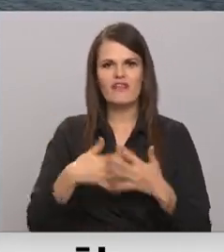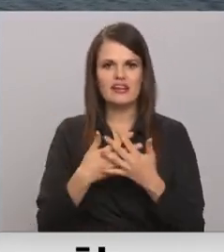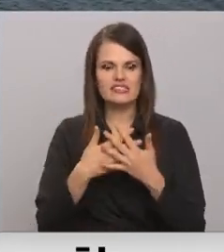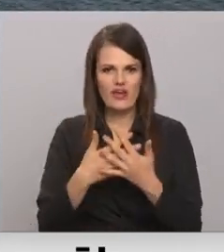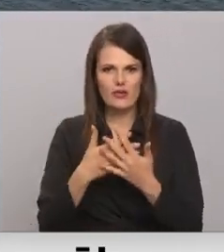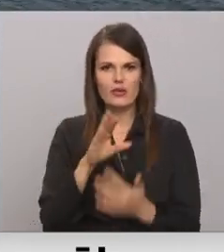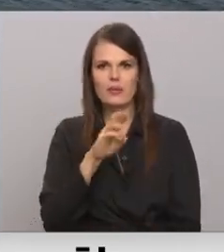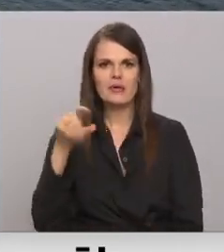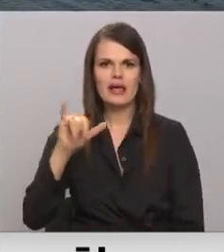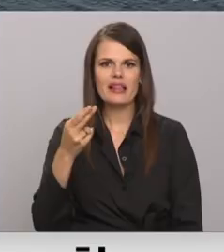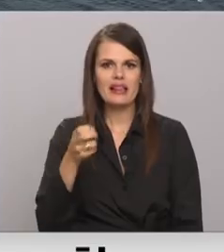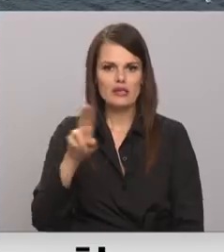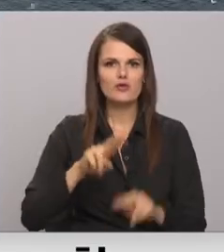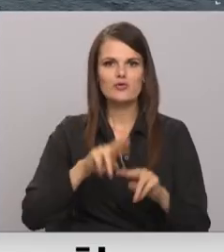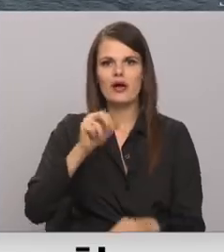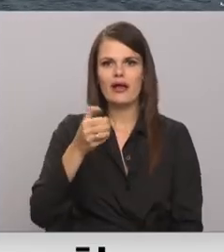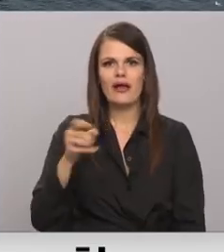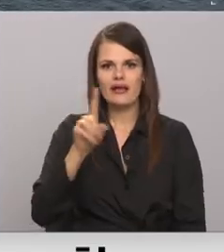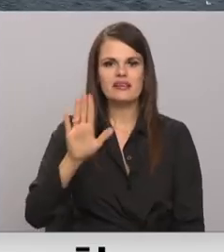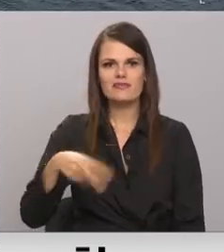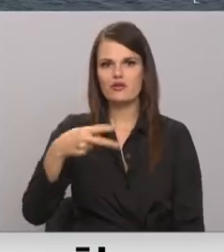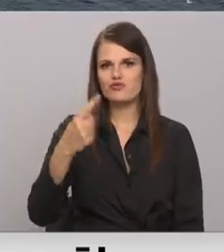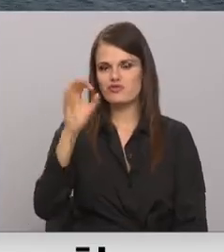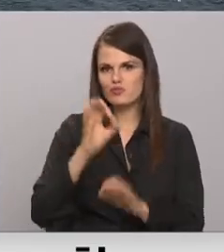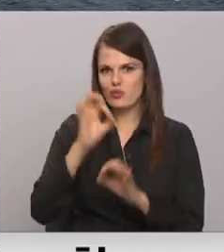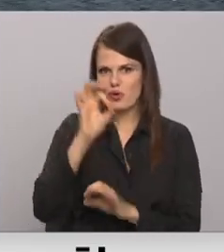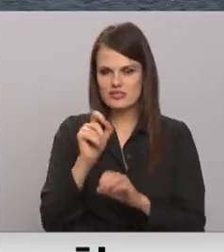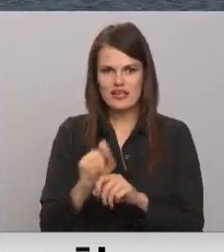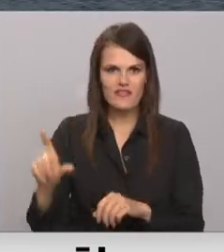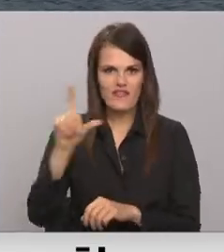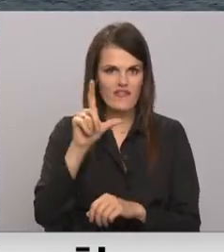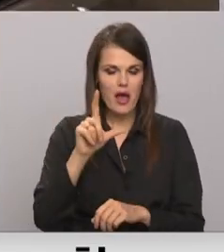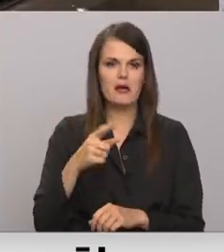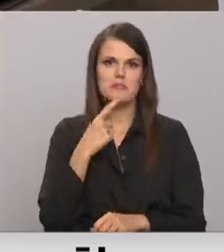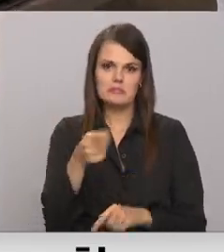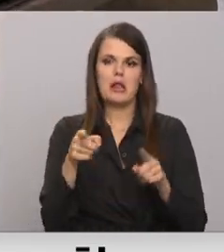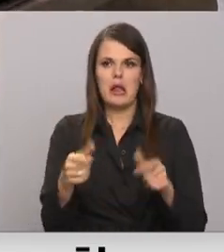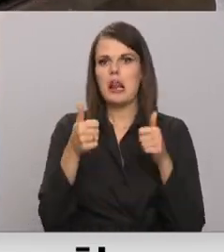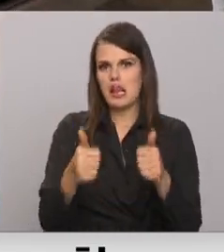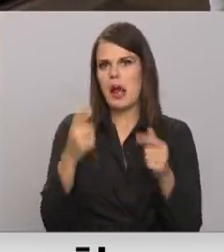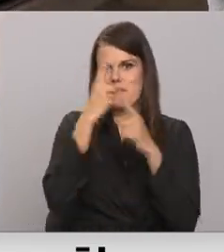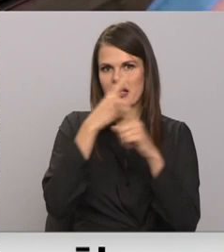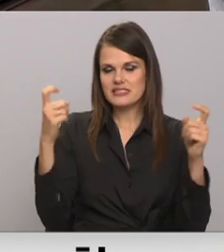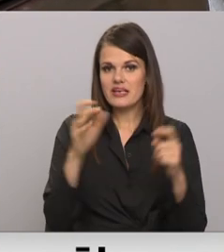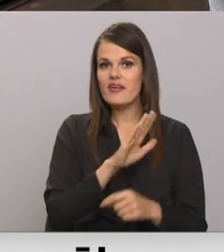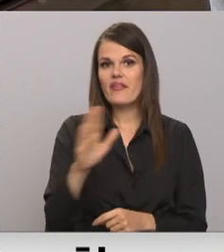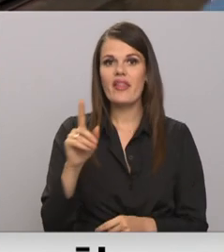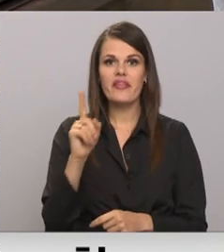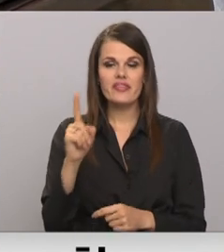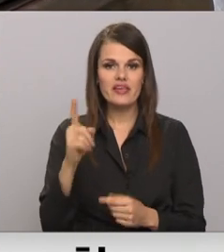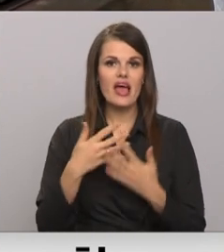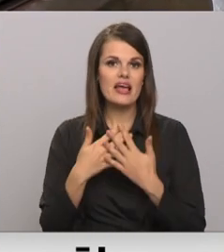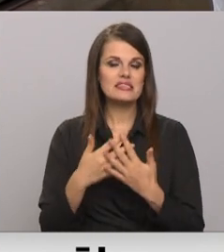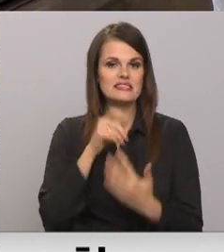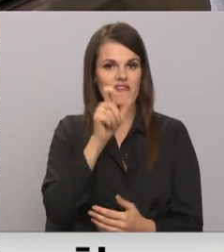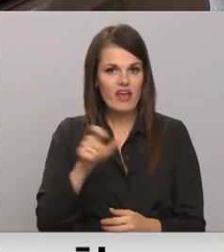bet reņģei apjoms palielināsies par 21%. Uzņēmums uzskata, ka tā ir laba ziņa ne tikai zvejniekiem, bet arī ražotājiem